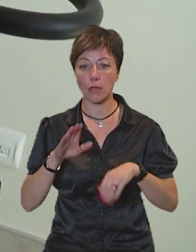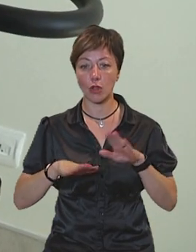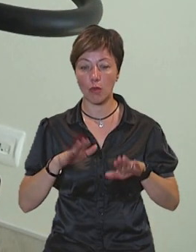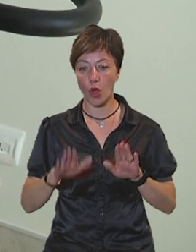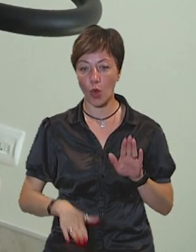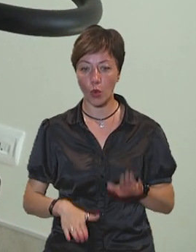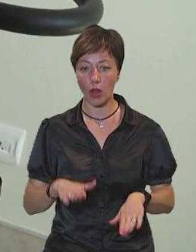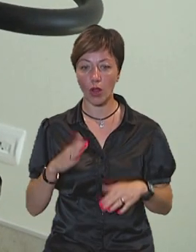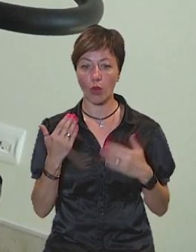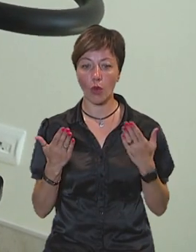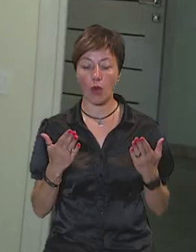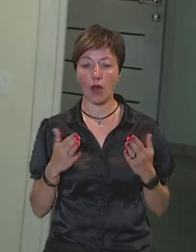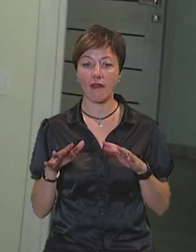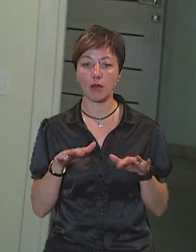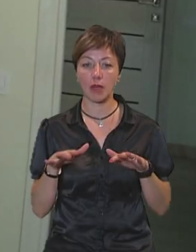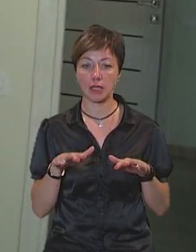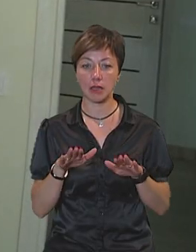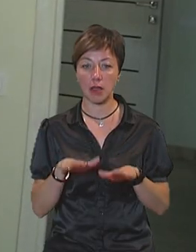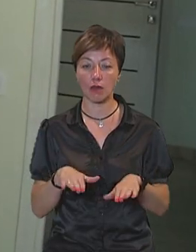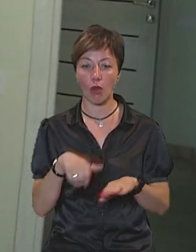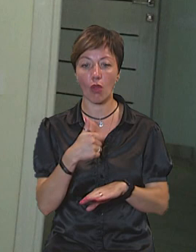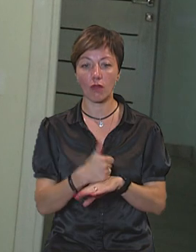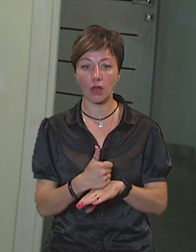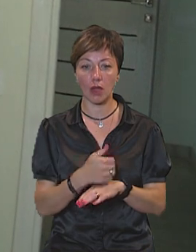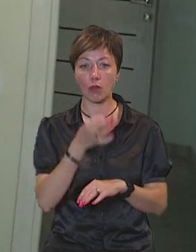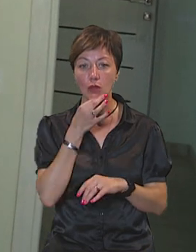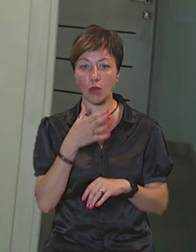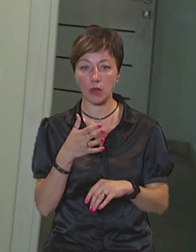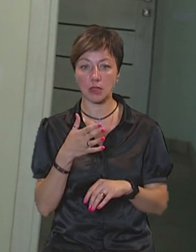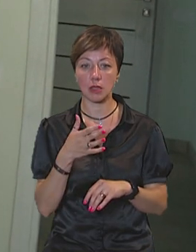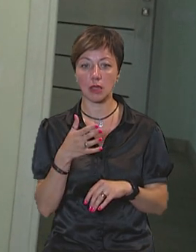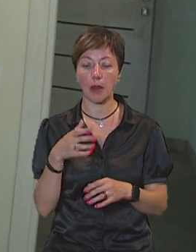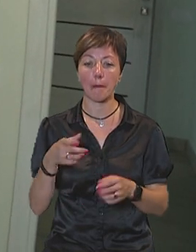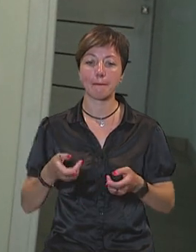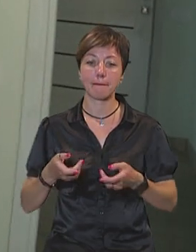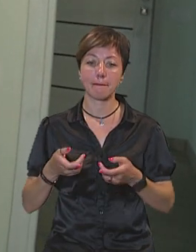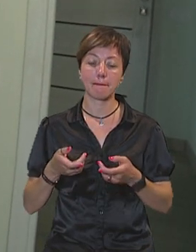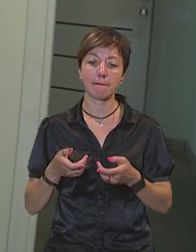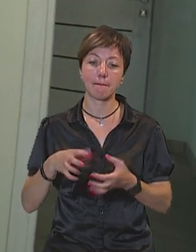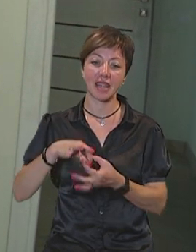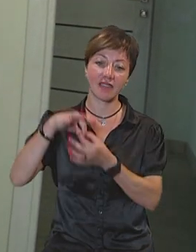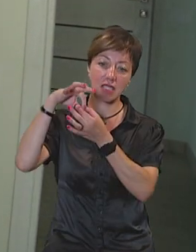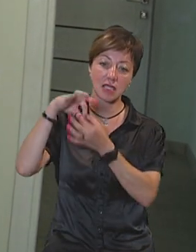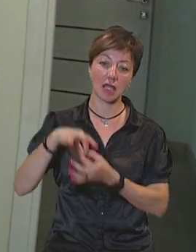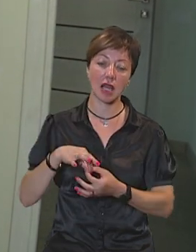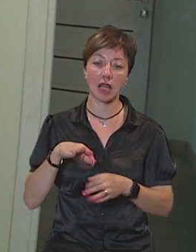рук, ніг, вібраційна платформа. І саме головне, що мені подобається, підвісна система і